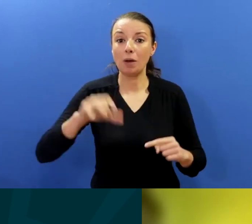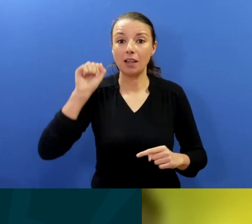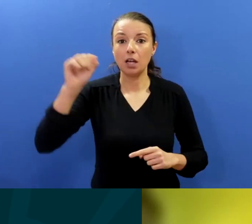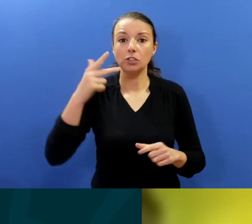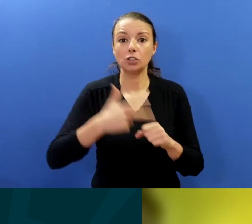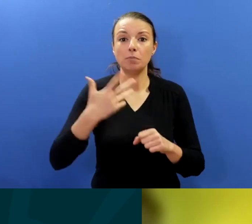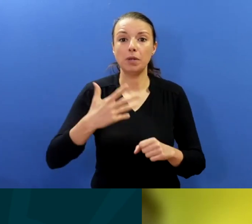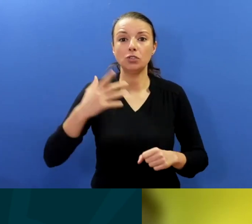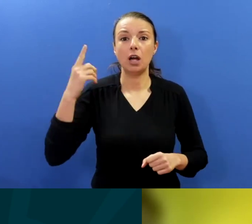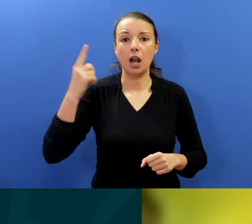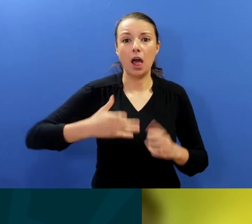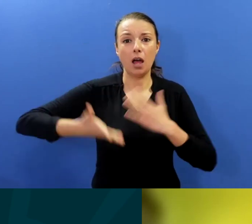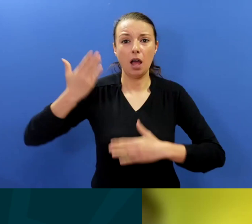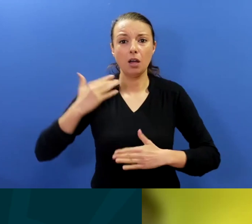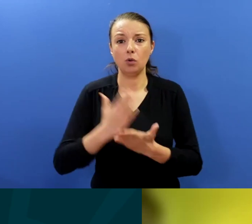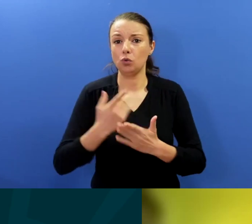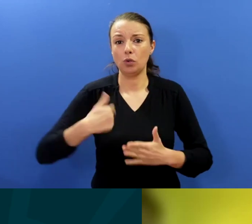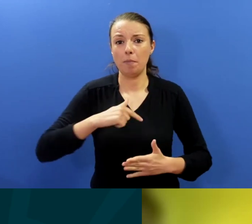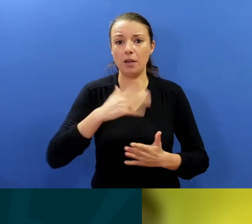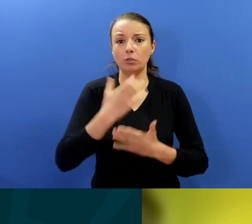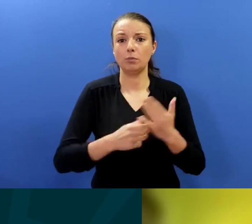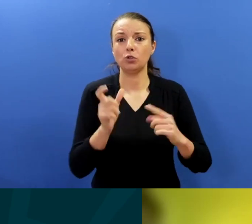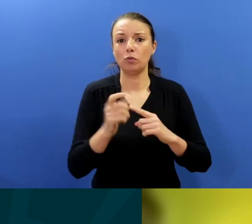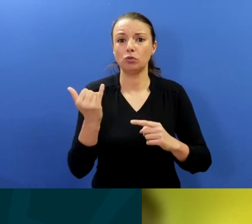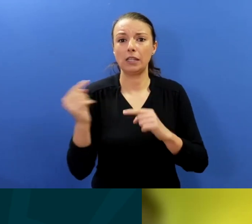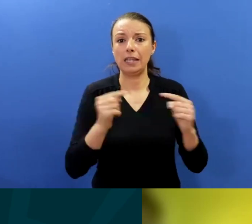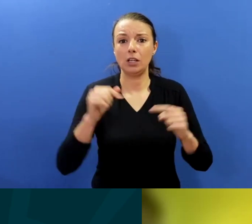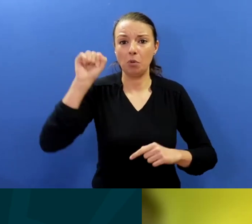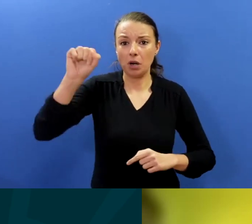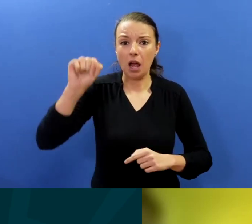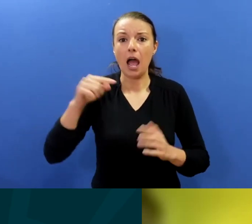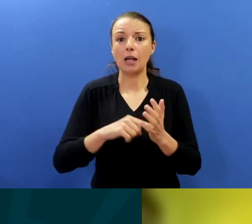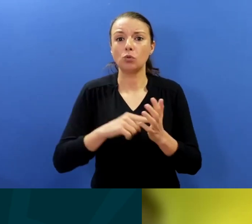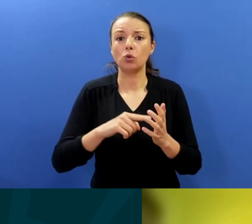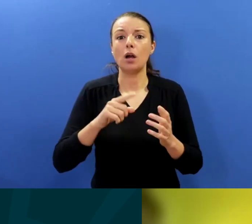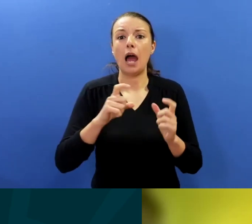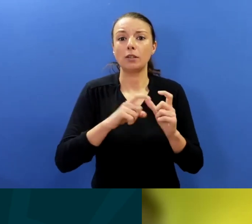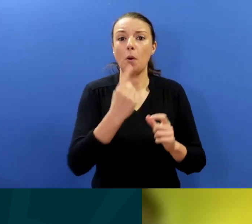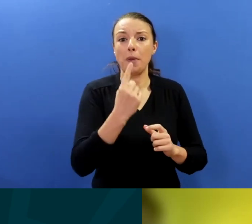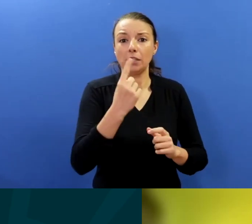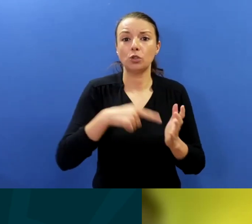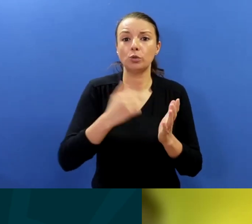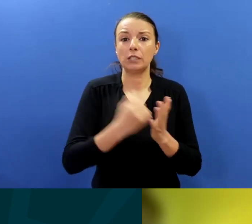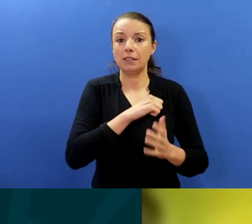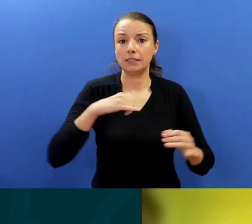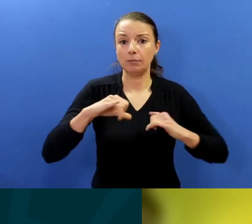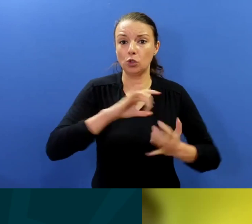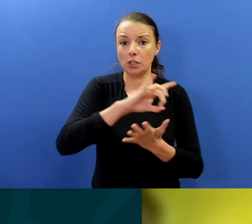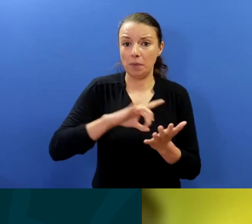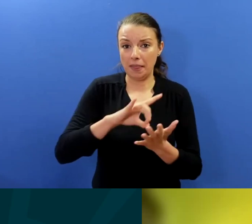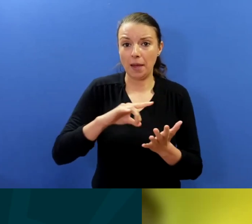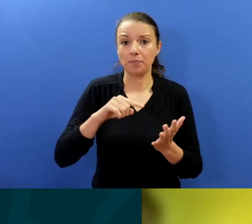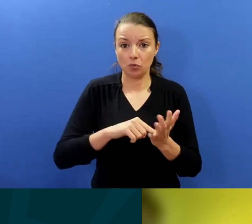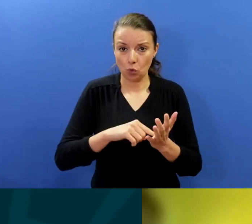Yes, you're right. Residents are experts samorządzie. where they live.